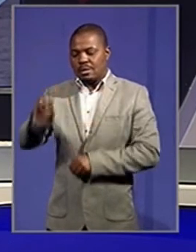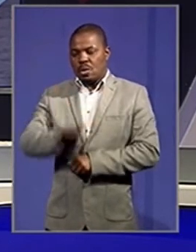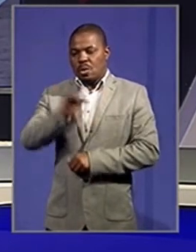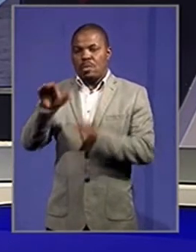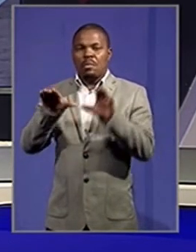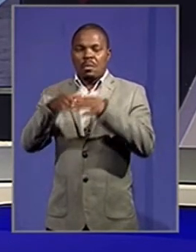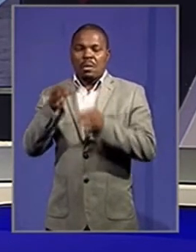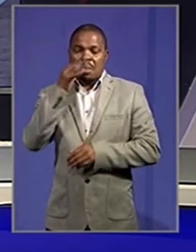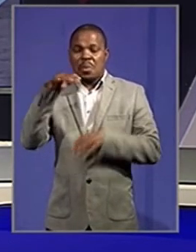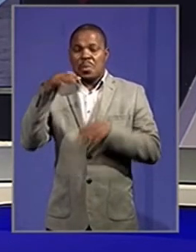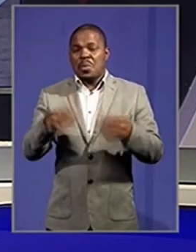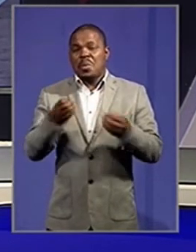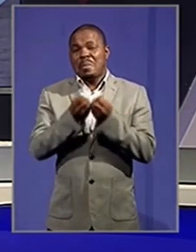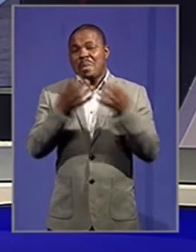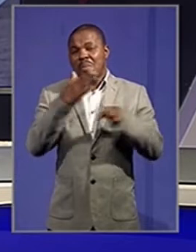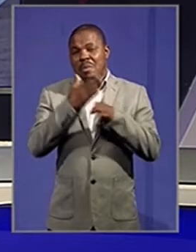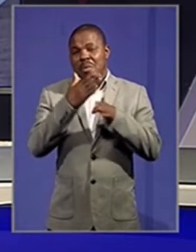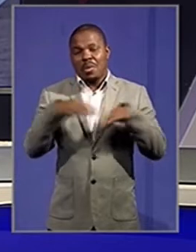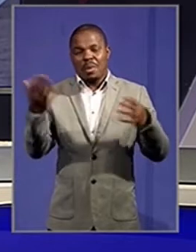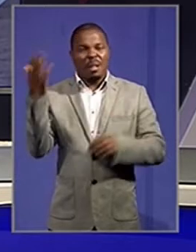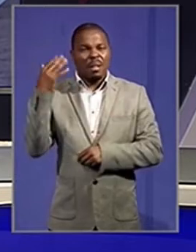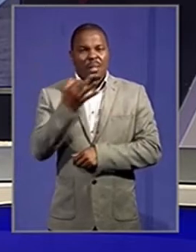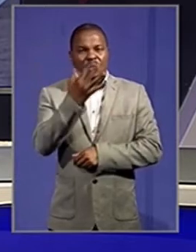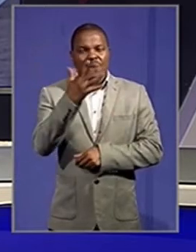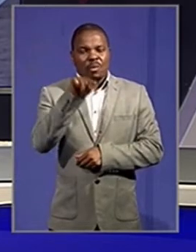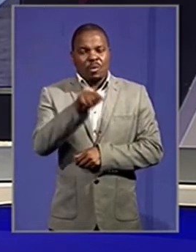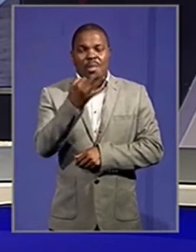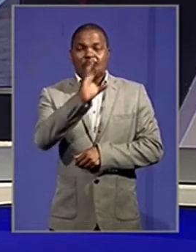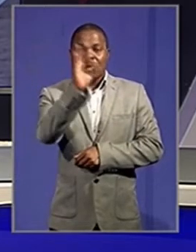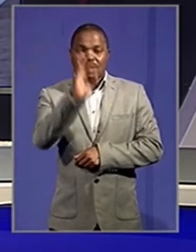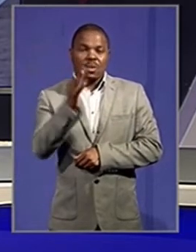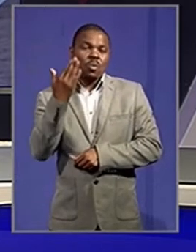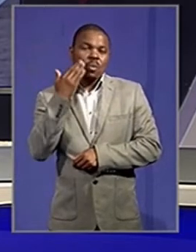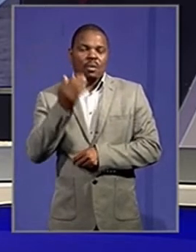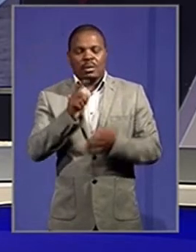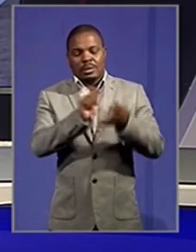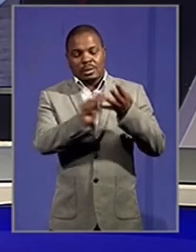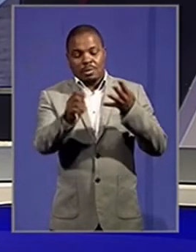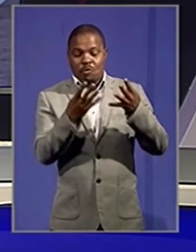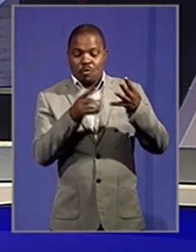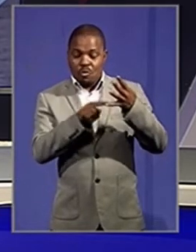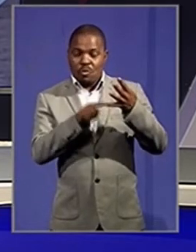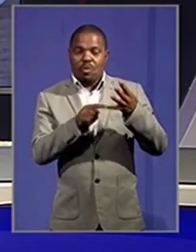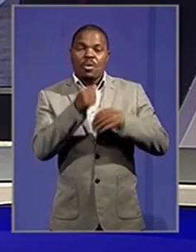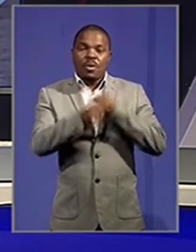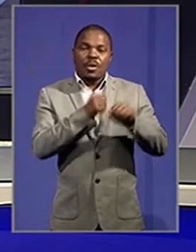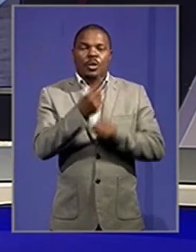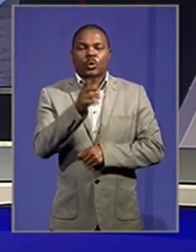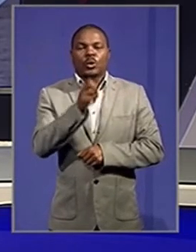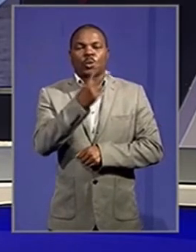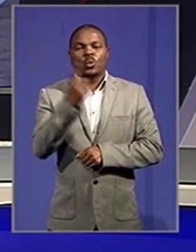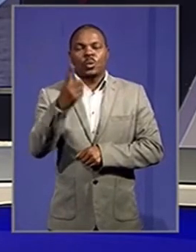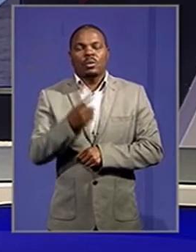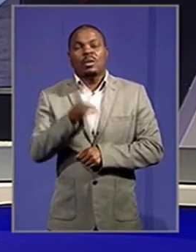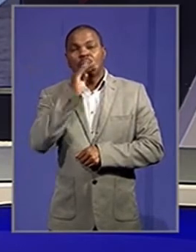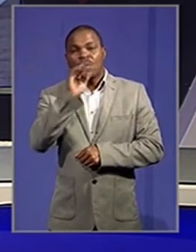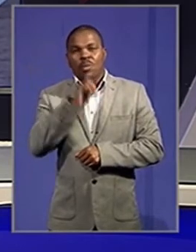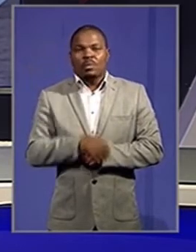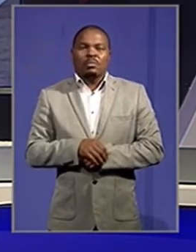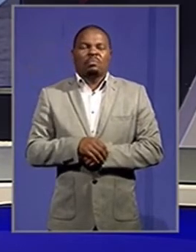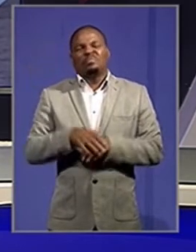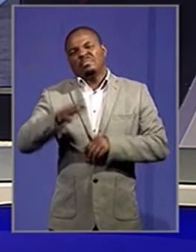ke sekgahla sa tlhokeho ya mesebetsi mme se ne se le 35.3% kotareng ya bone ya 2021. Sena se bolela hore batho ba dimilione